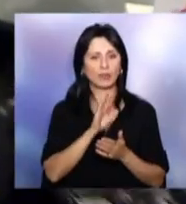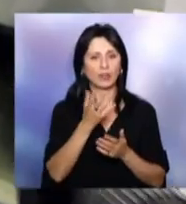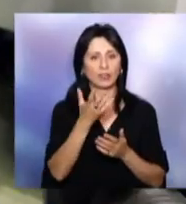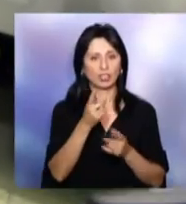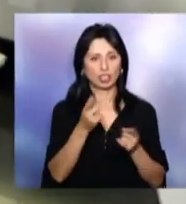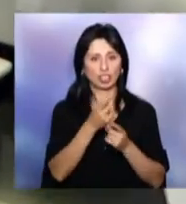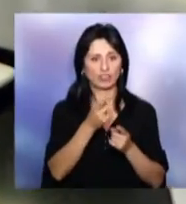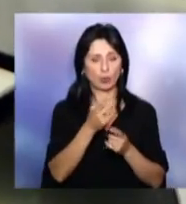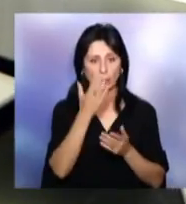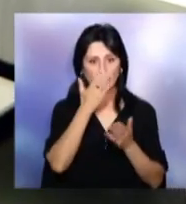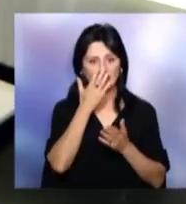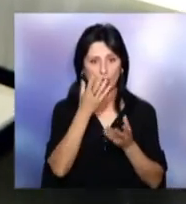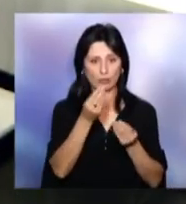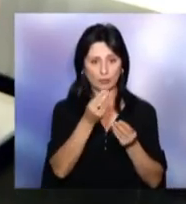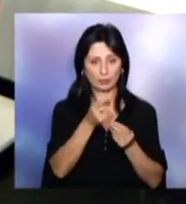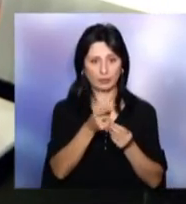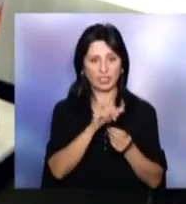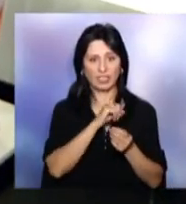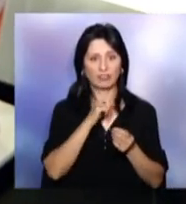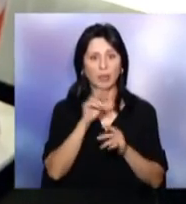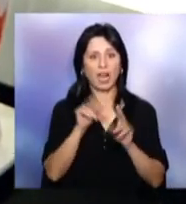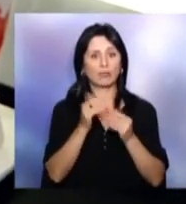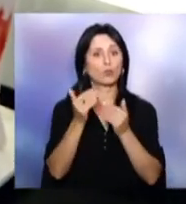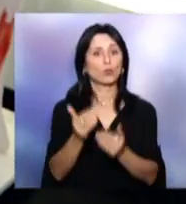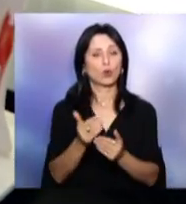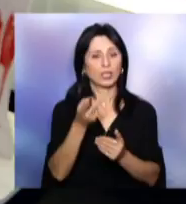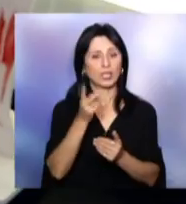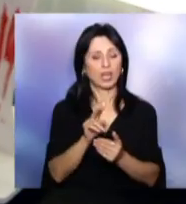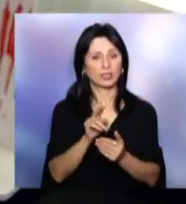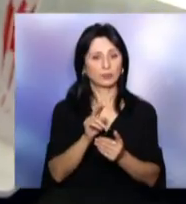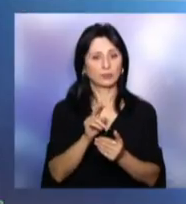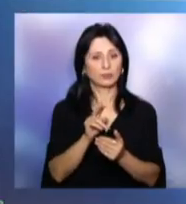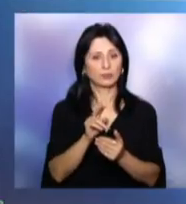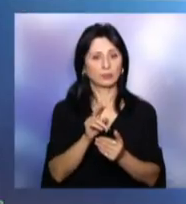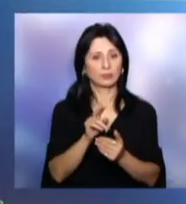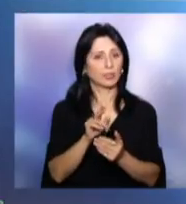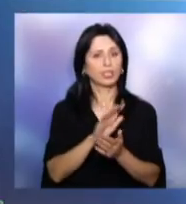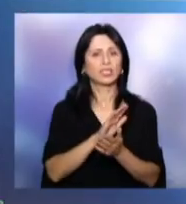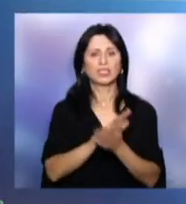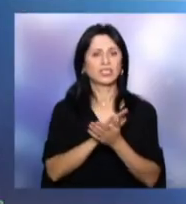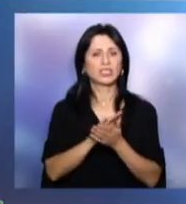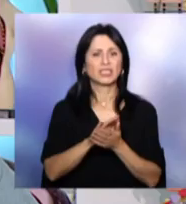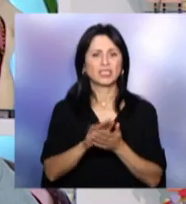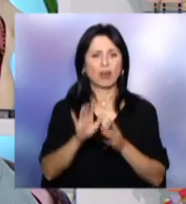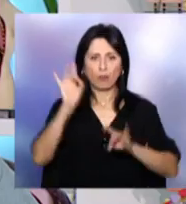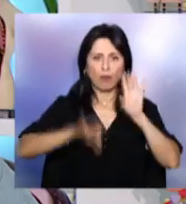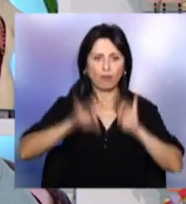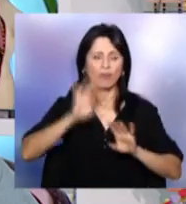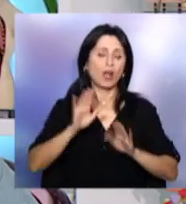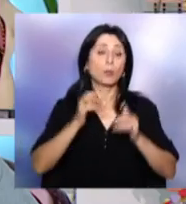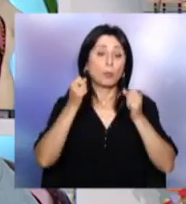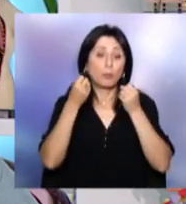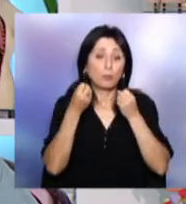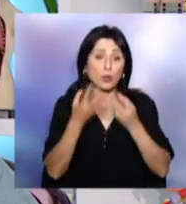დავასველოთ ჩვეულებრივი პირსახოცი, რომელიც პაციენტს თვითონ გათვალისწინებული აქვს თუ ესეც არ არის სტერილური. ესეც არ არის სტერილური, იმიტომ ეს არის სუფთა